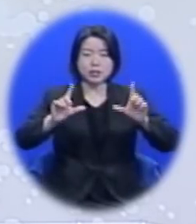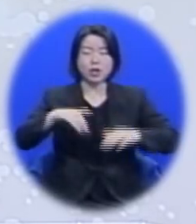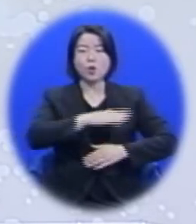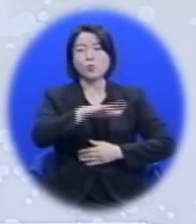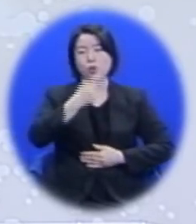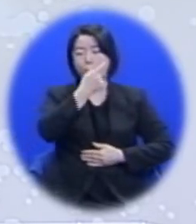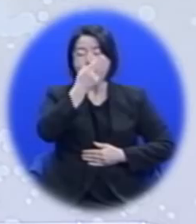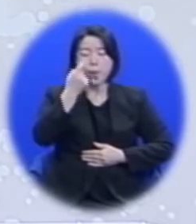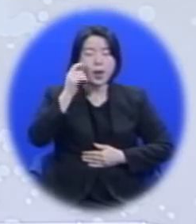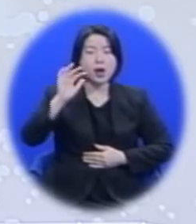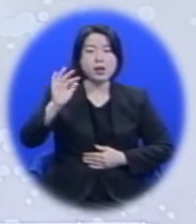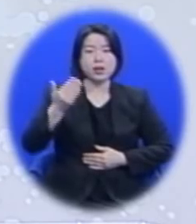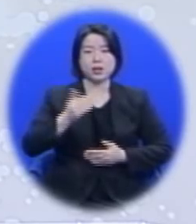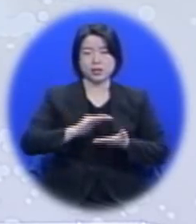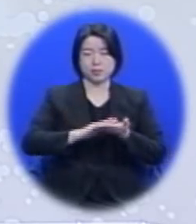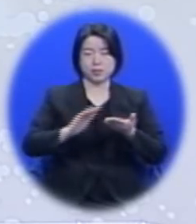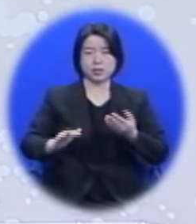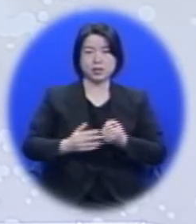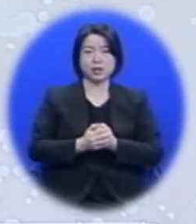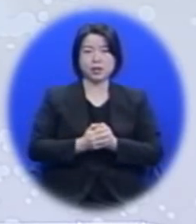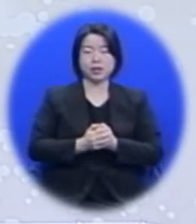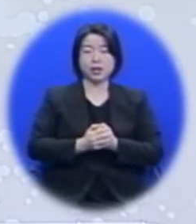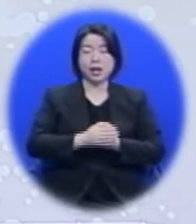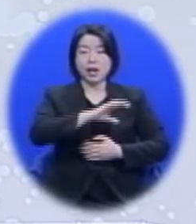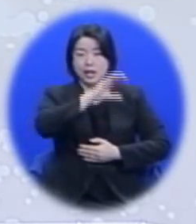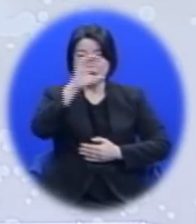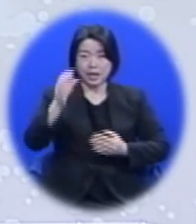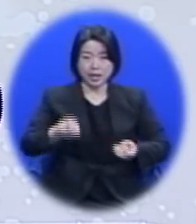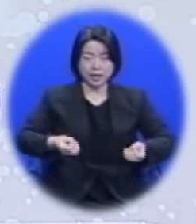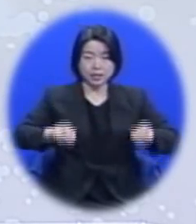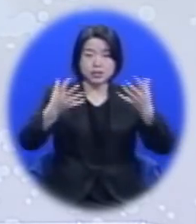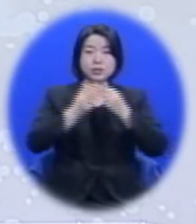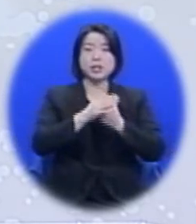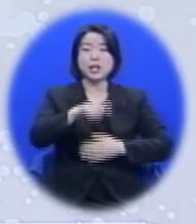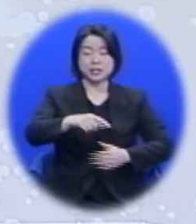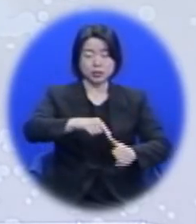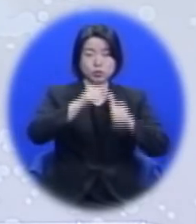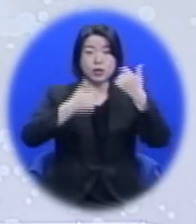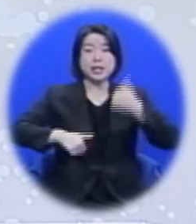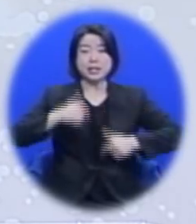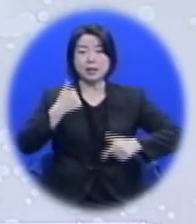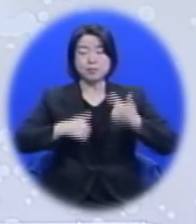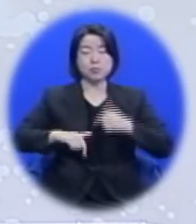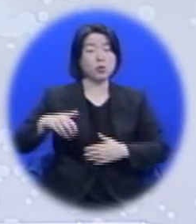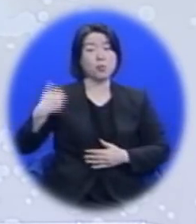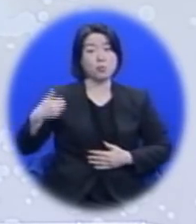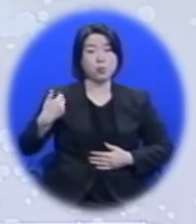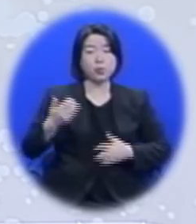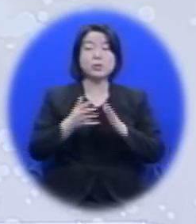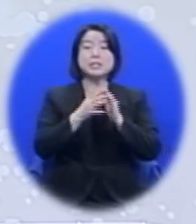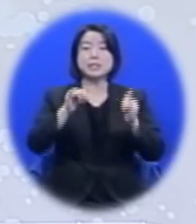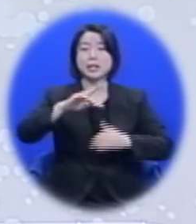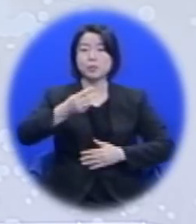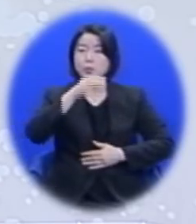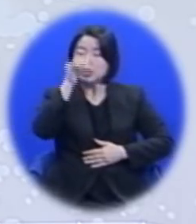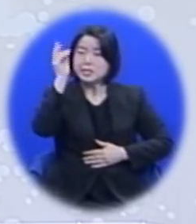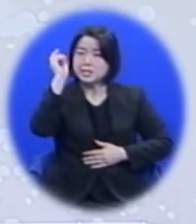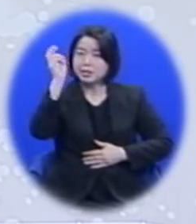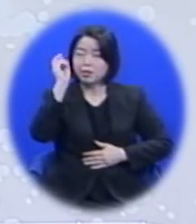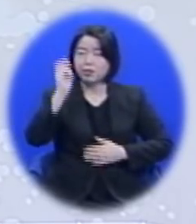되는 것입니다. 성탄절인데 그 구원의 기쁨을 모르겠는 분도 있을